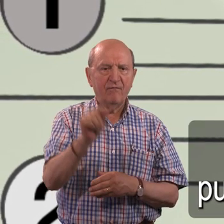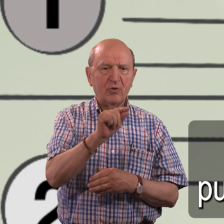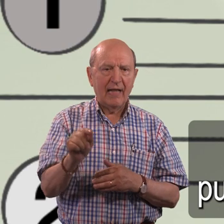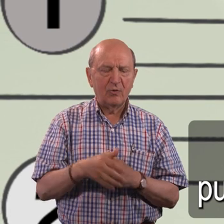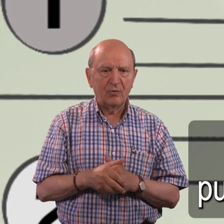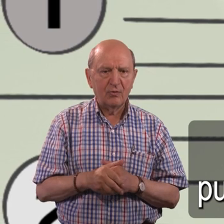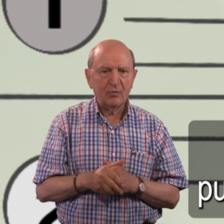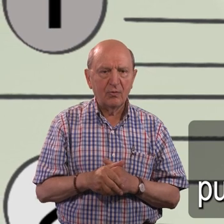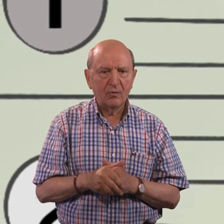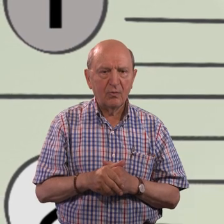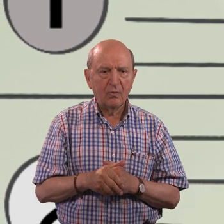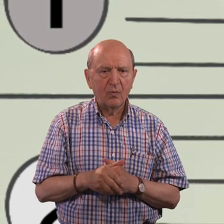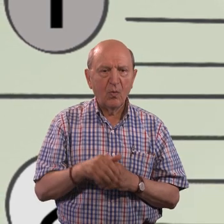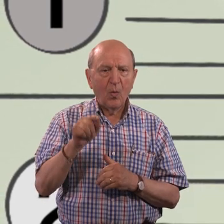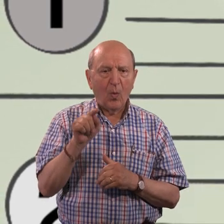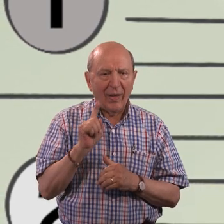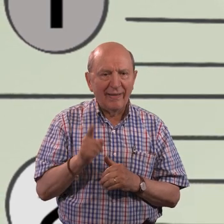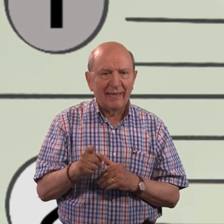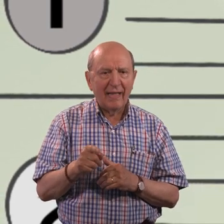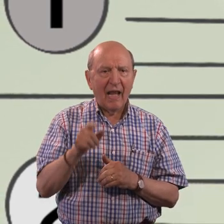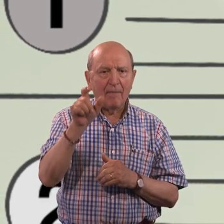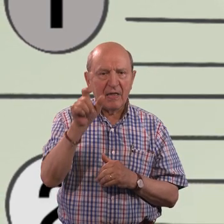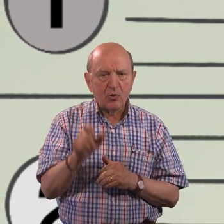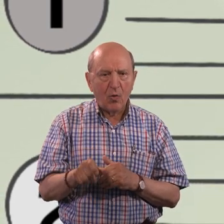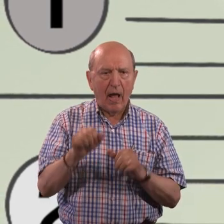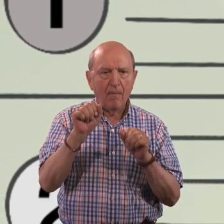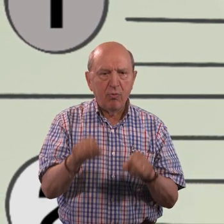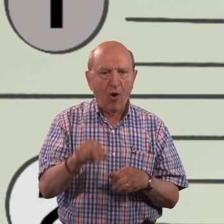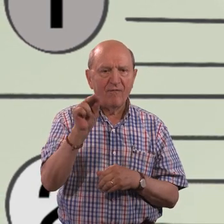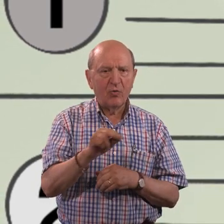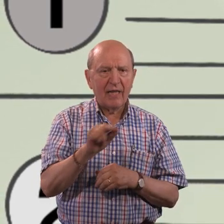può votare al massimo per quattro candidate e candidati